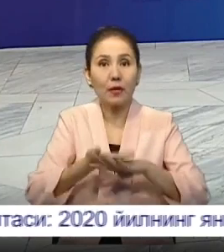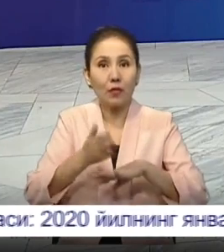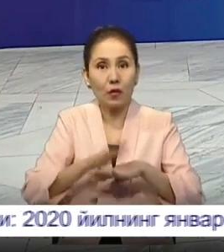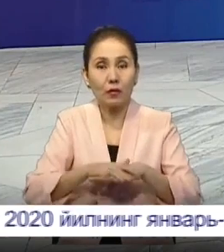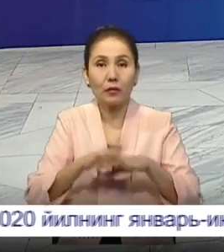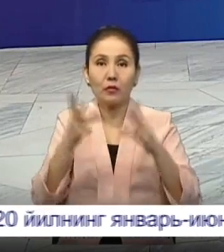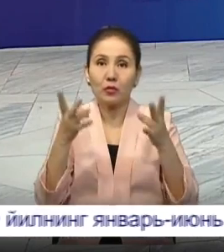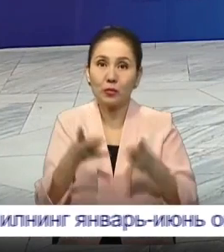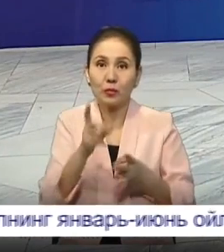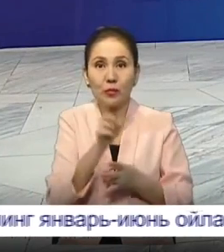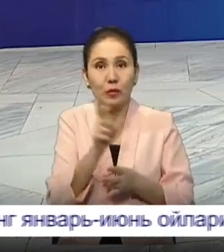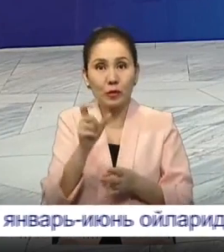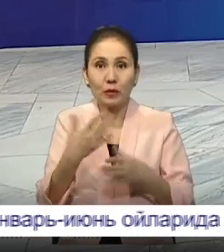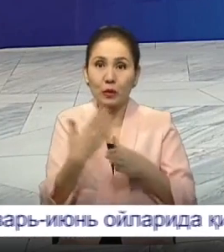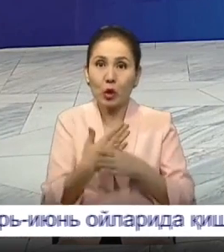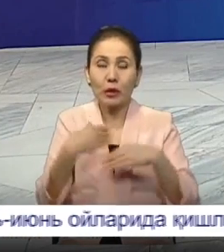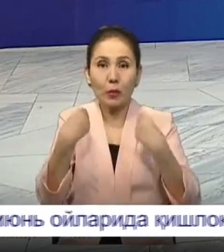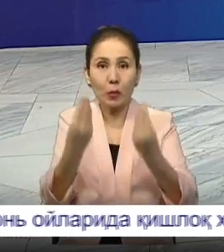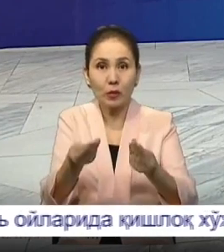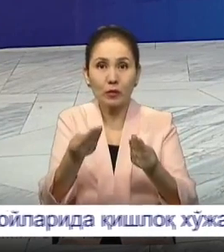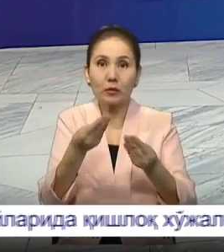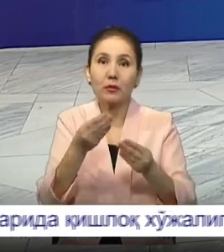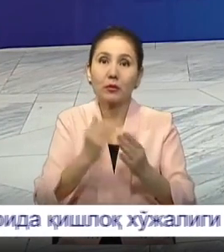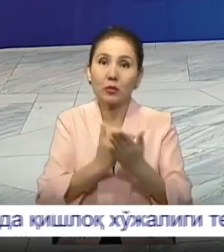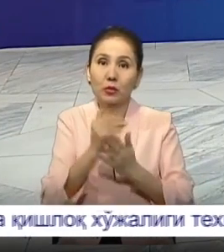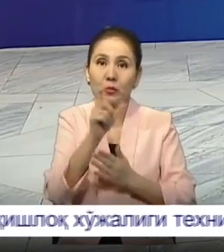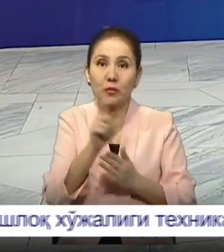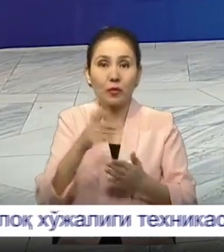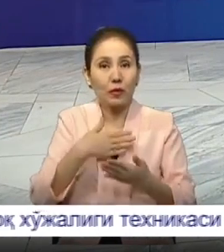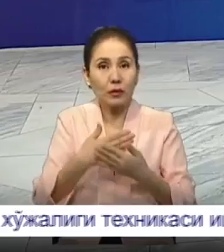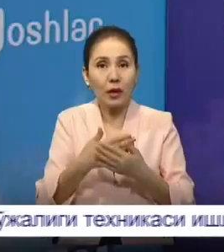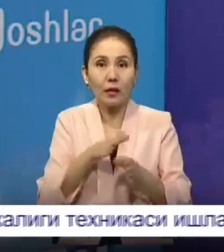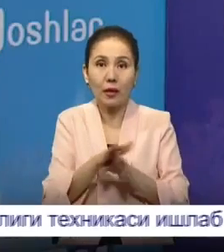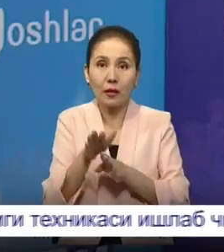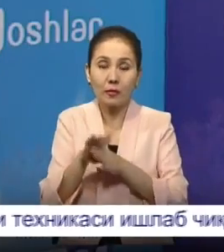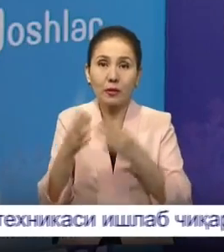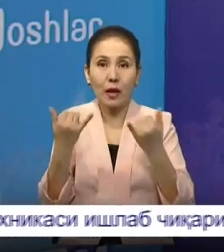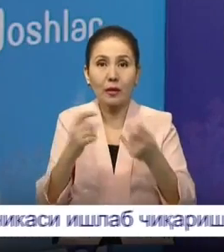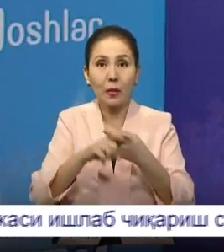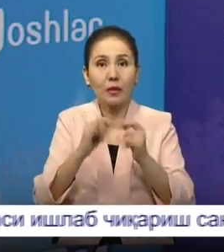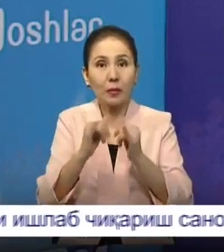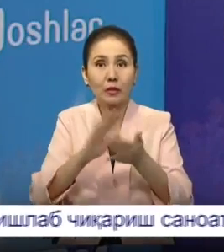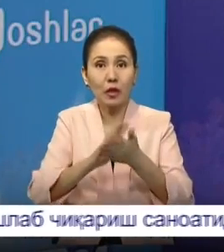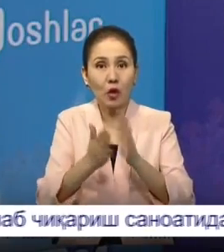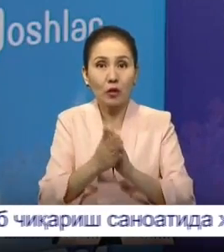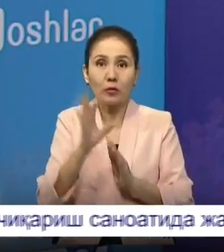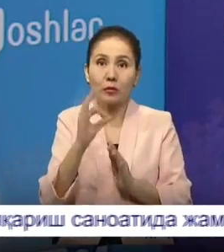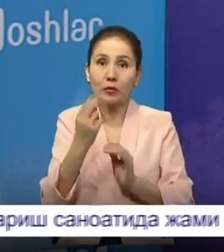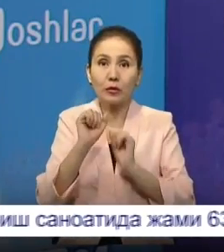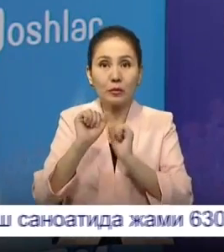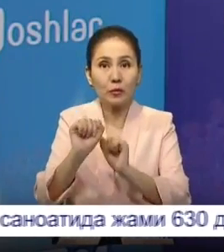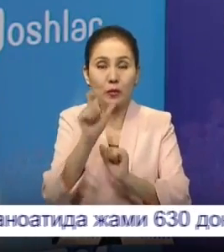тушиб қолганларга ёрдам қўлини чўзиш юксак инсоний фазилатларимиздан. Айни пандемия шароитида ижтимоий